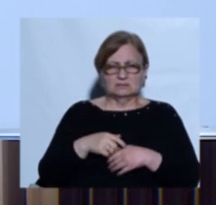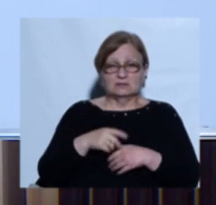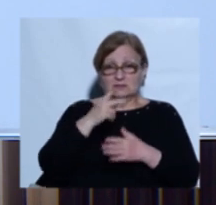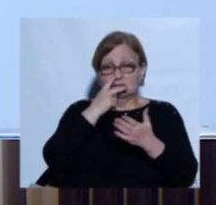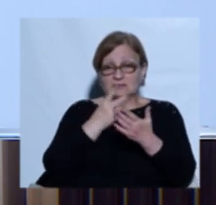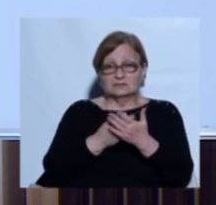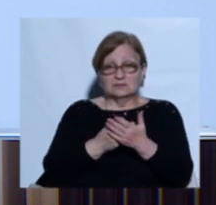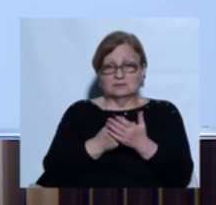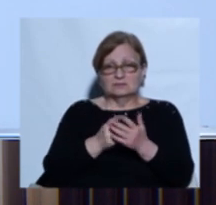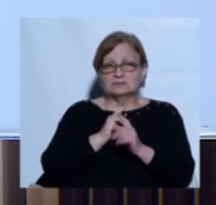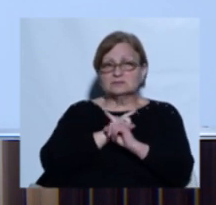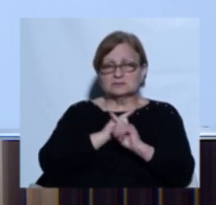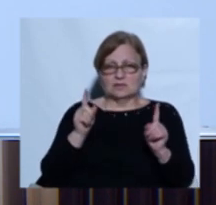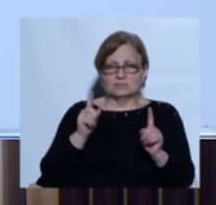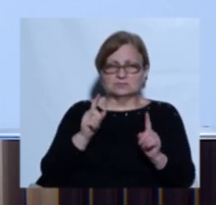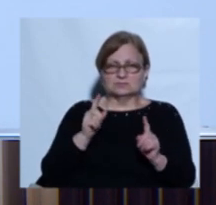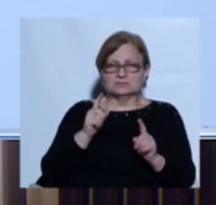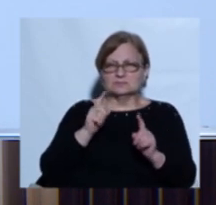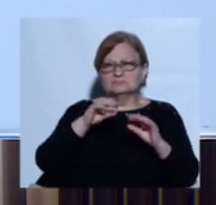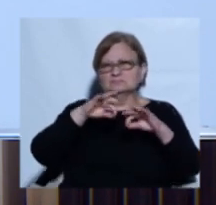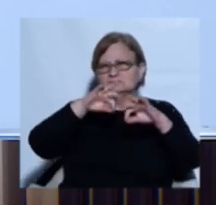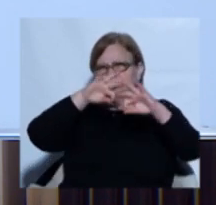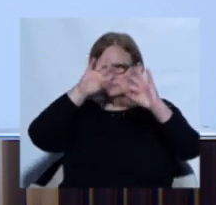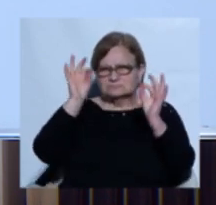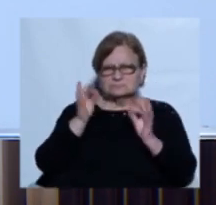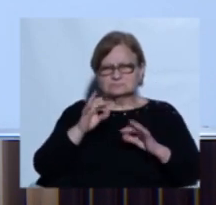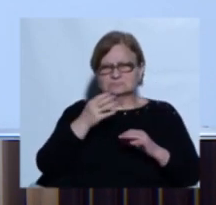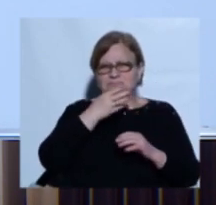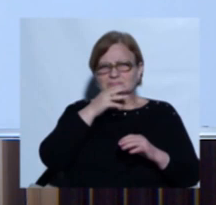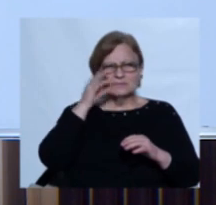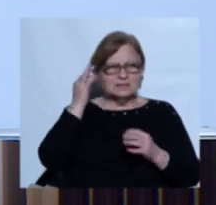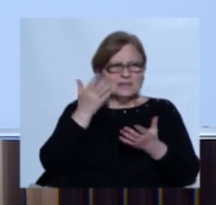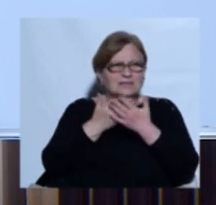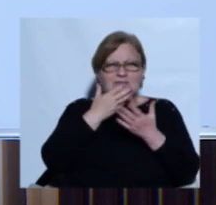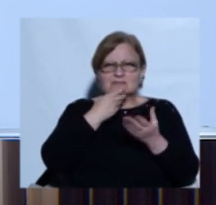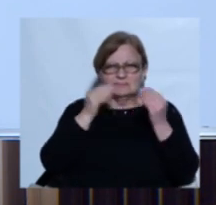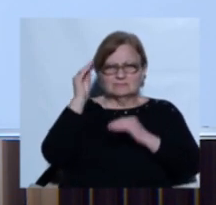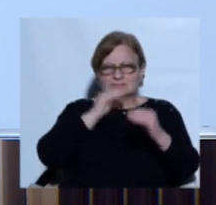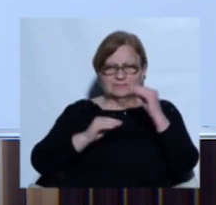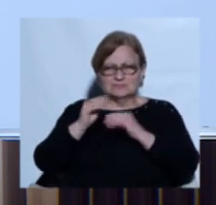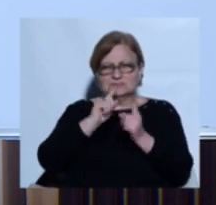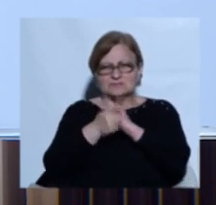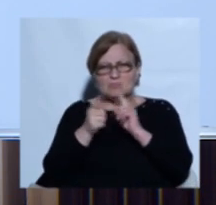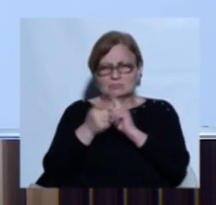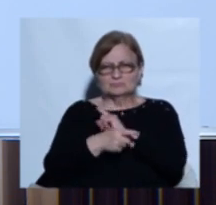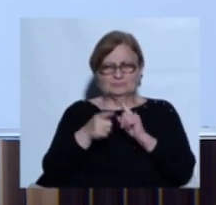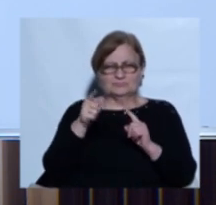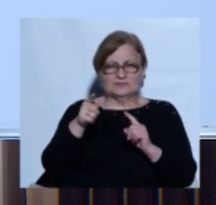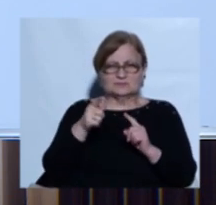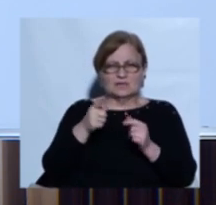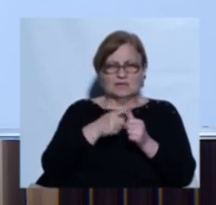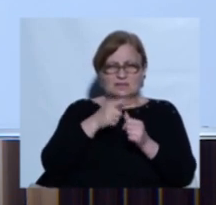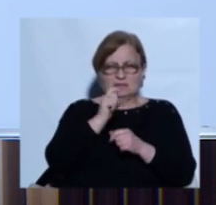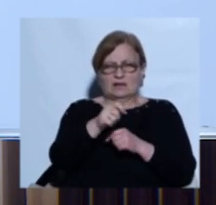ნახავთ, საოცარი მხატვრული ეპითეტებით, მეტაფორებით, სახესიმბოლოებით მოიხსენიებს